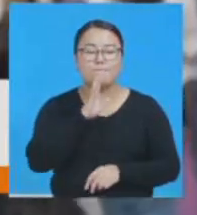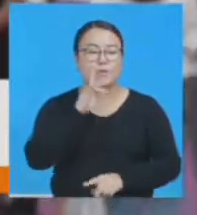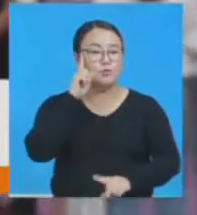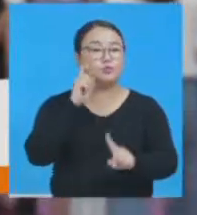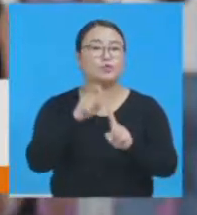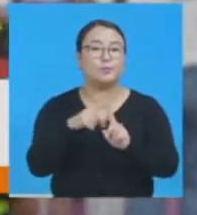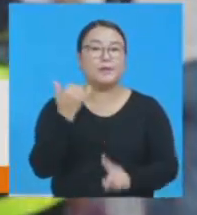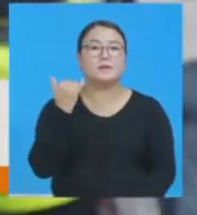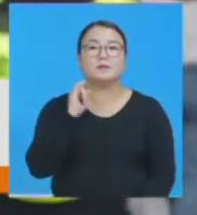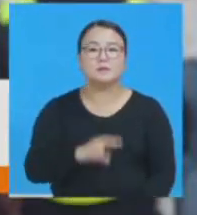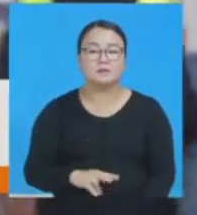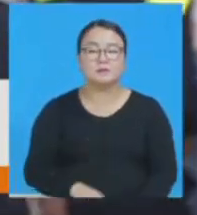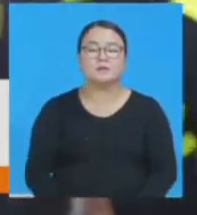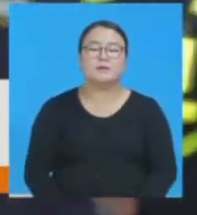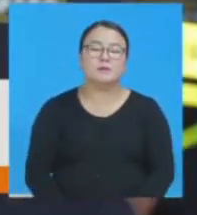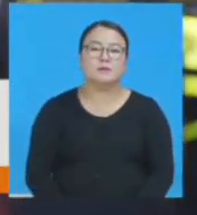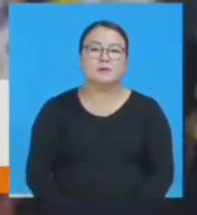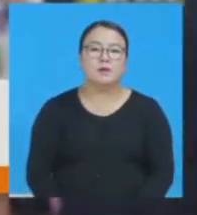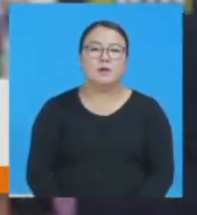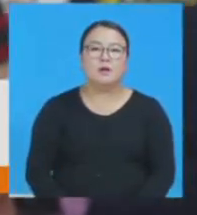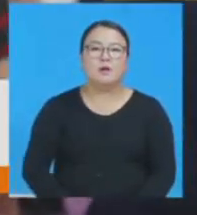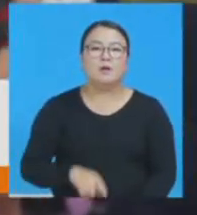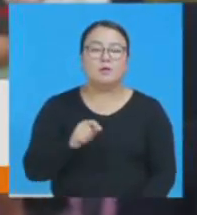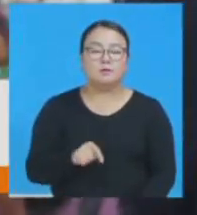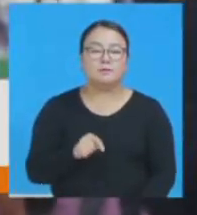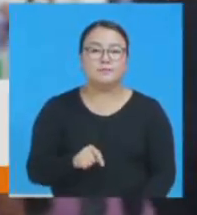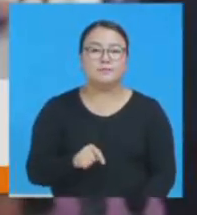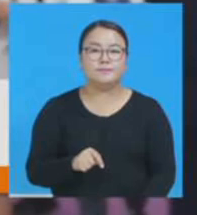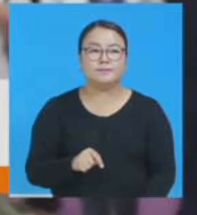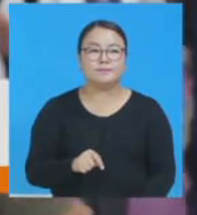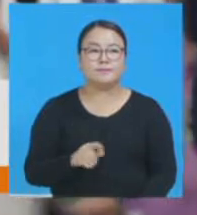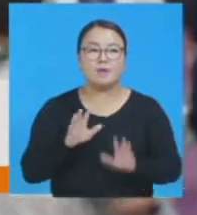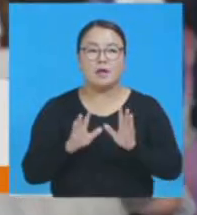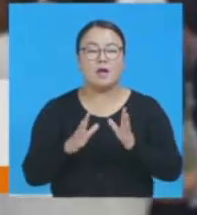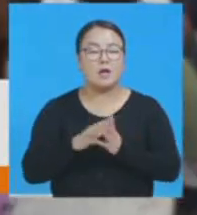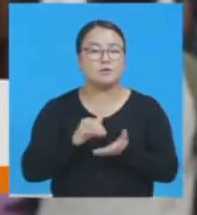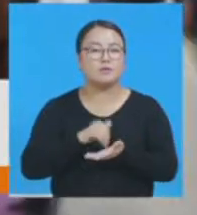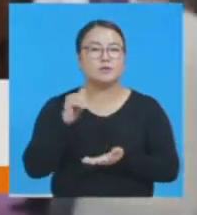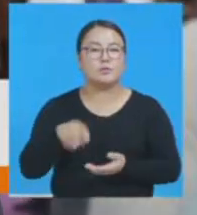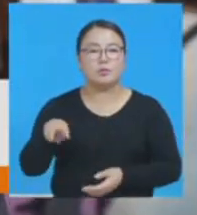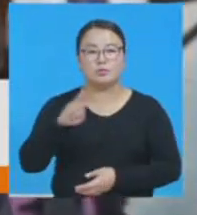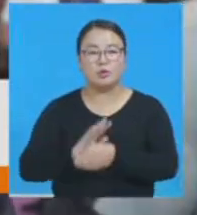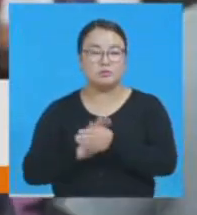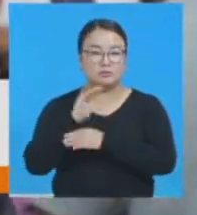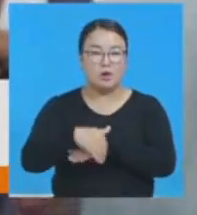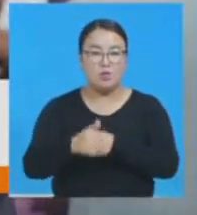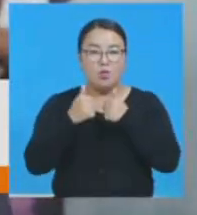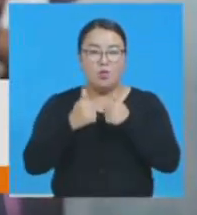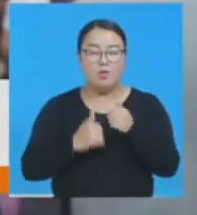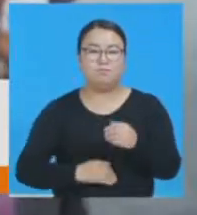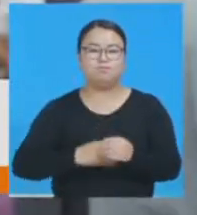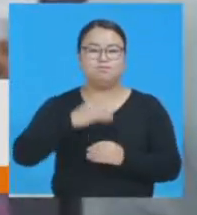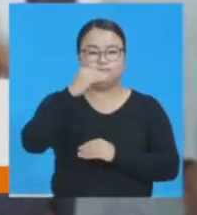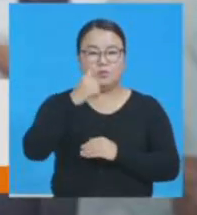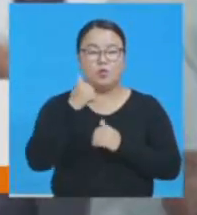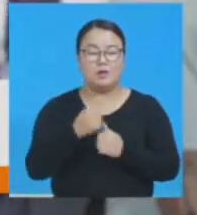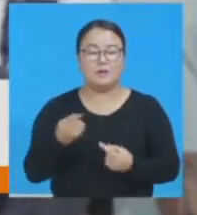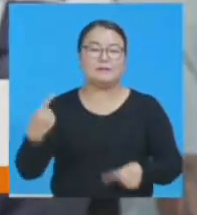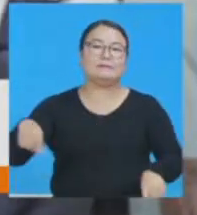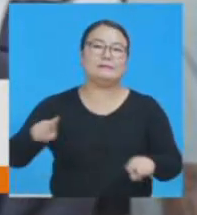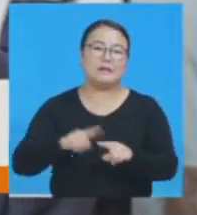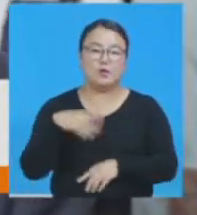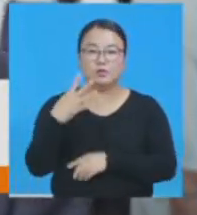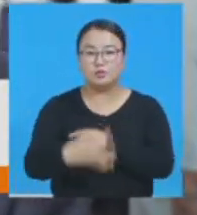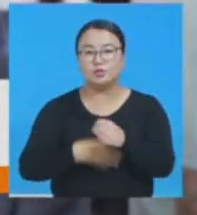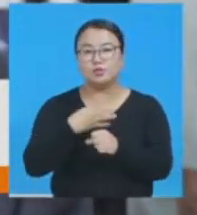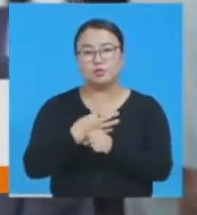байсан. Өнөөдөр бол 10 тэрбум доллараа давчихлаа. Дахиад 4 жилийн